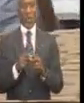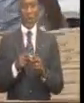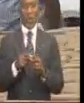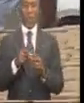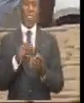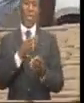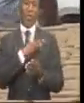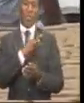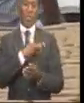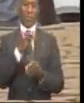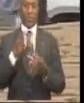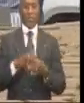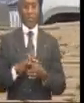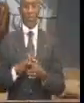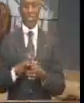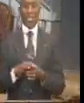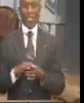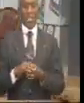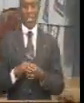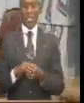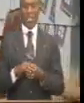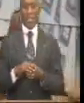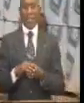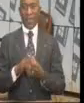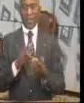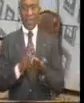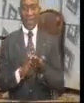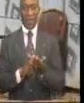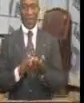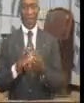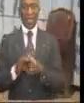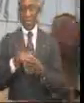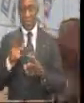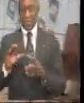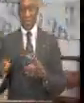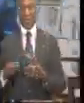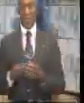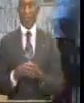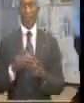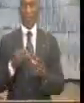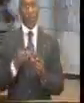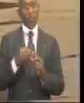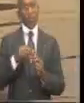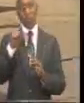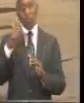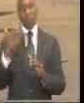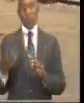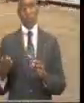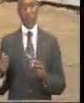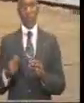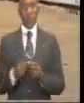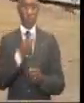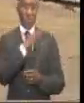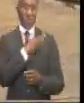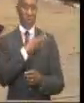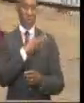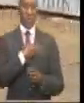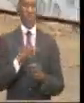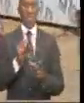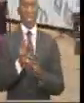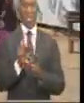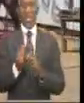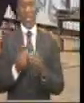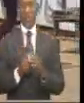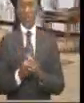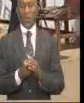enfants. Pour mettre fin à cette crise, l'on a appris que la direction provinciale et la délégation syndicale étaient en pourparlers,